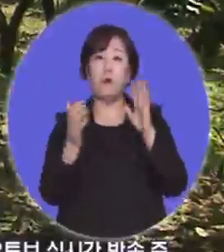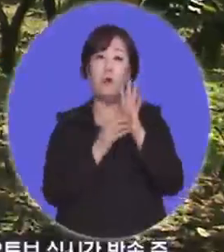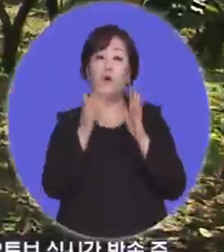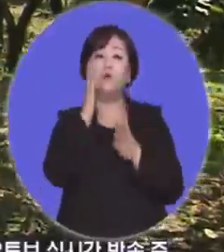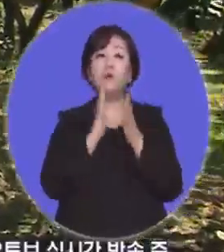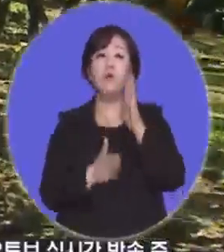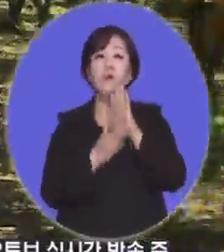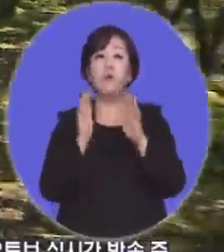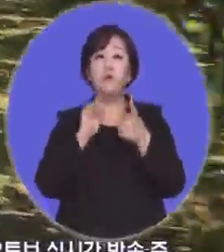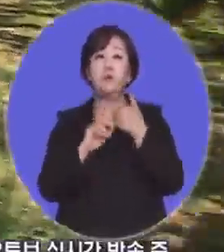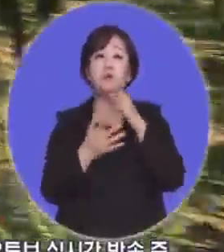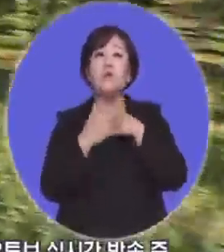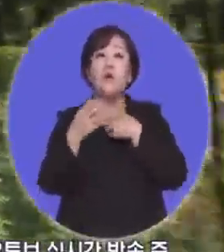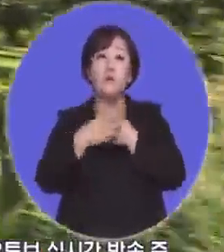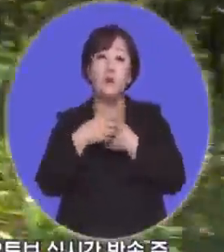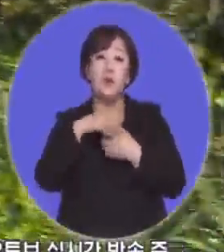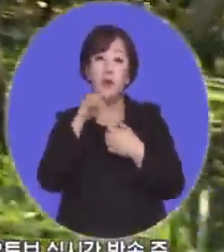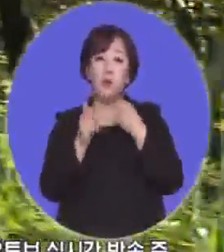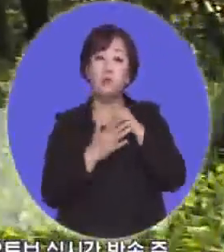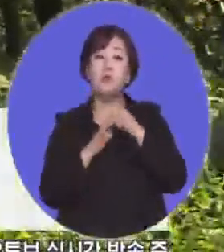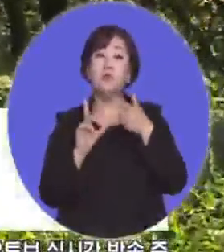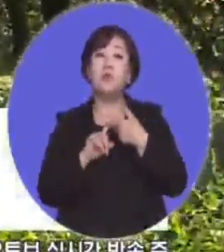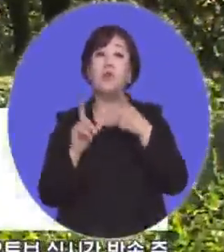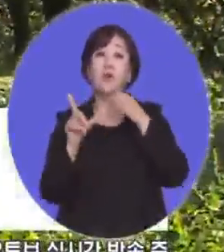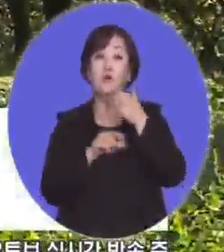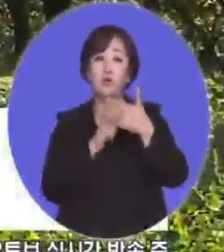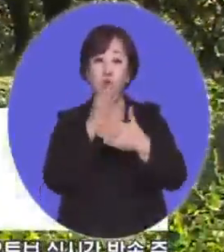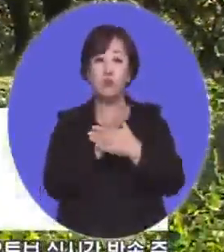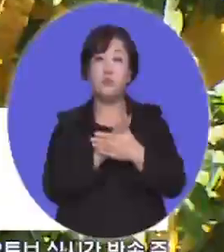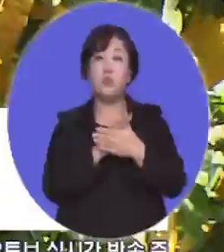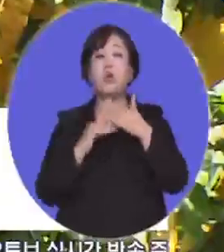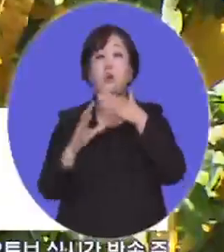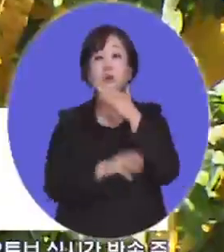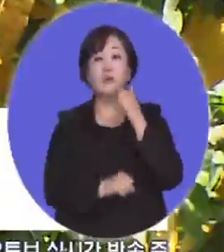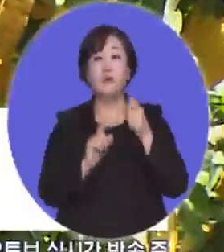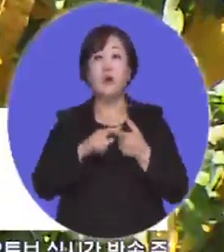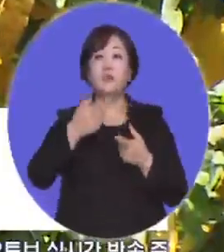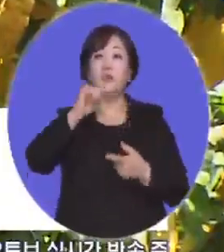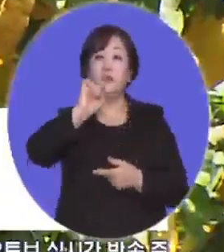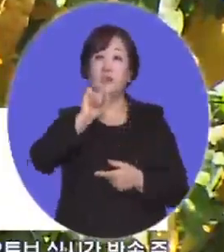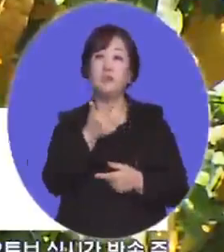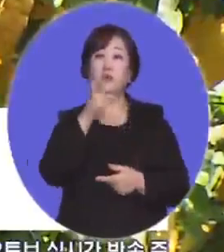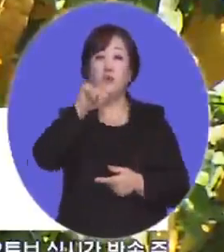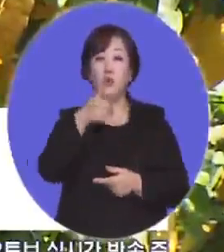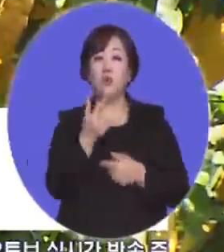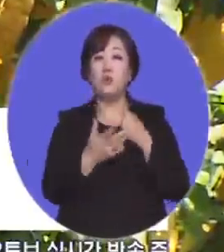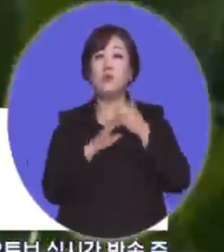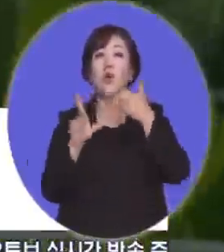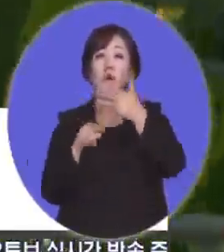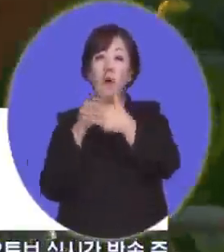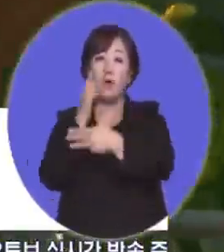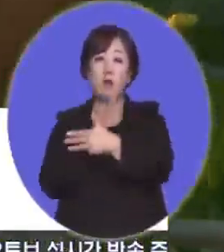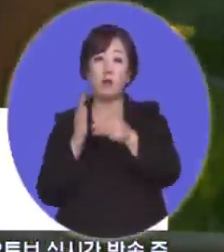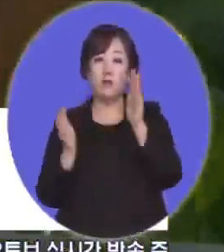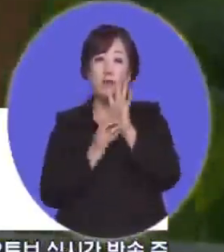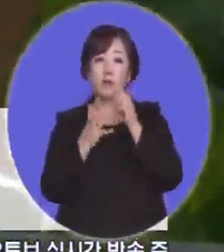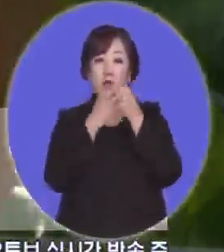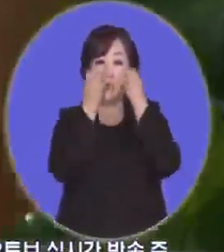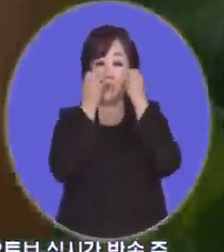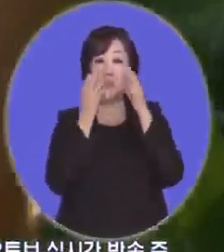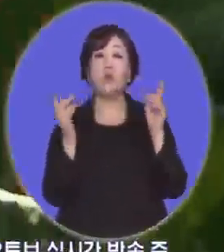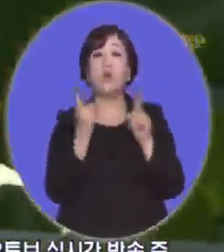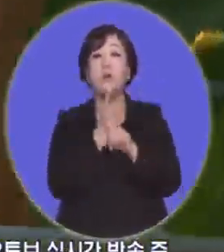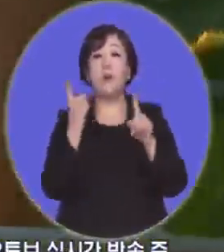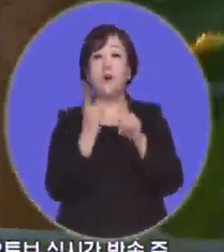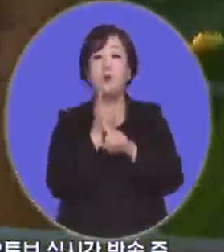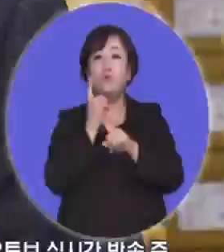울산 배과수원의 90%는 태풍이 자주 부는 9월에 수확하는 신고배. 이걸 8월에 수확하는 극조생종으로 나무를